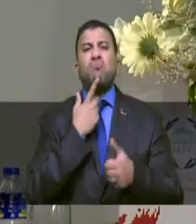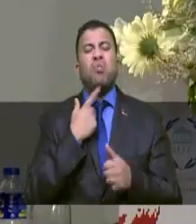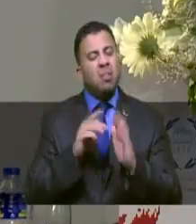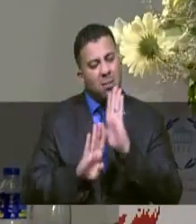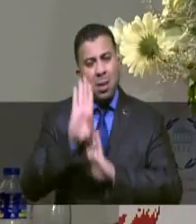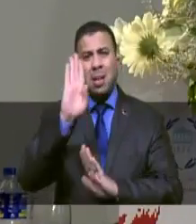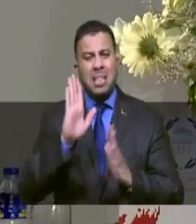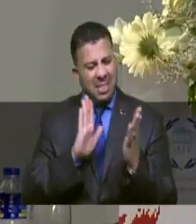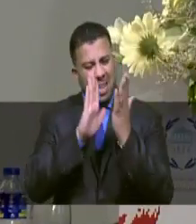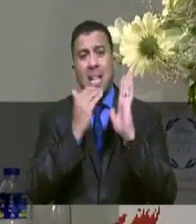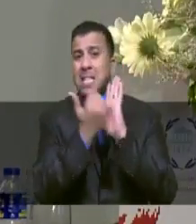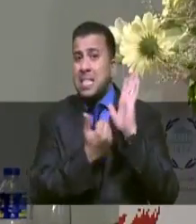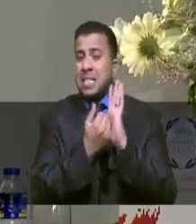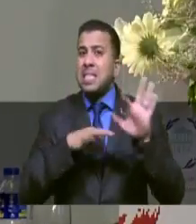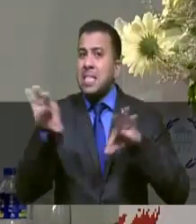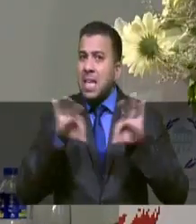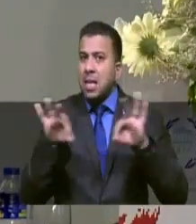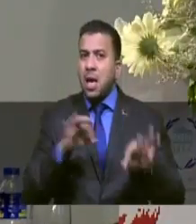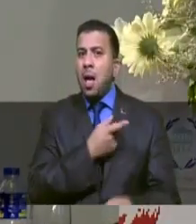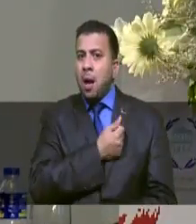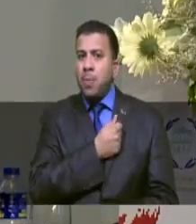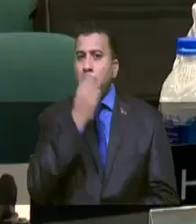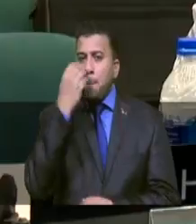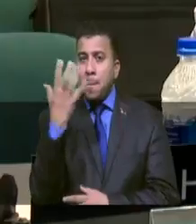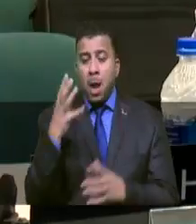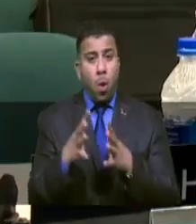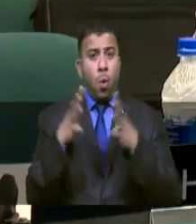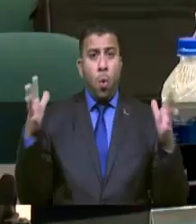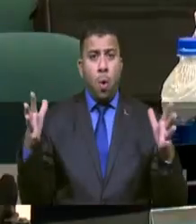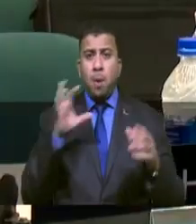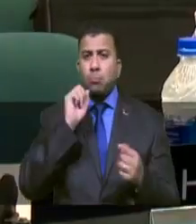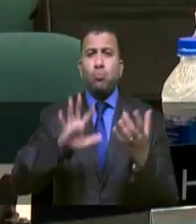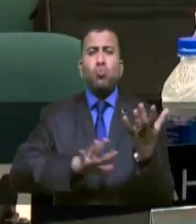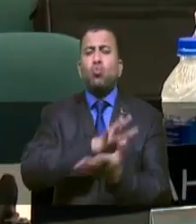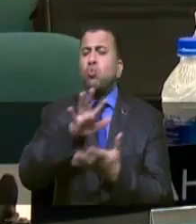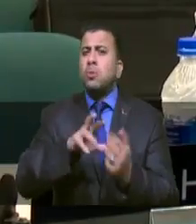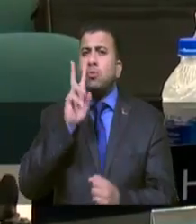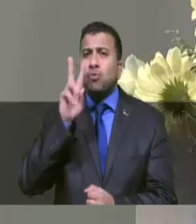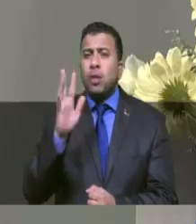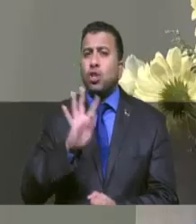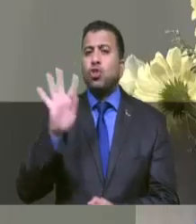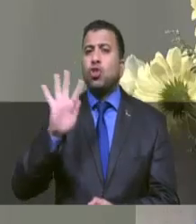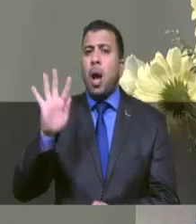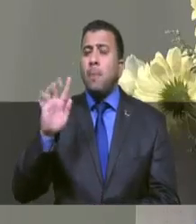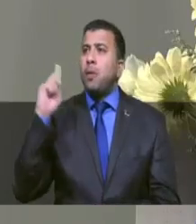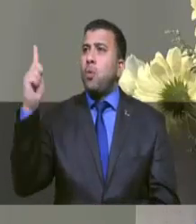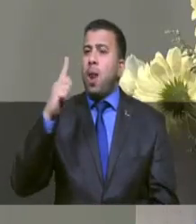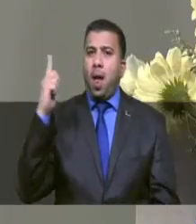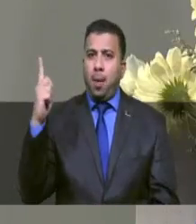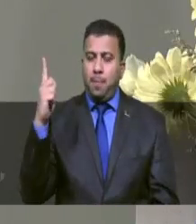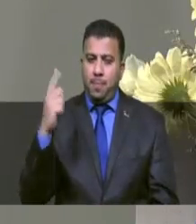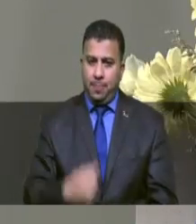ولمواجهة التحديات الاقتصادية والسياسية والأمنية والبيئية الكبرى التي تواجه مختلف شعوب ودول العالم.